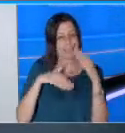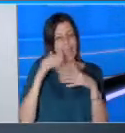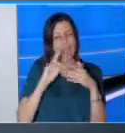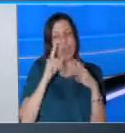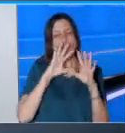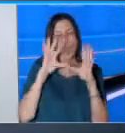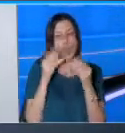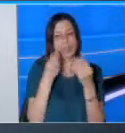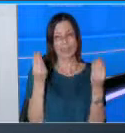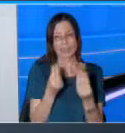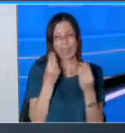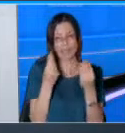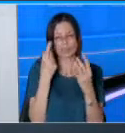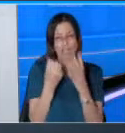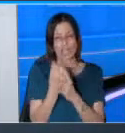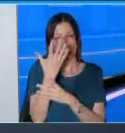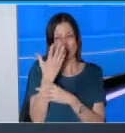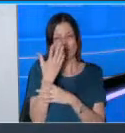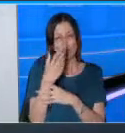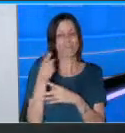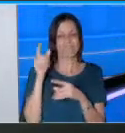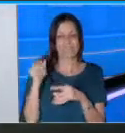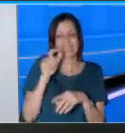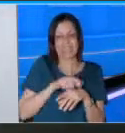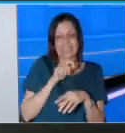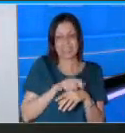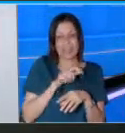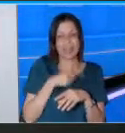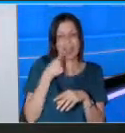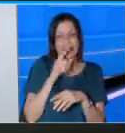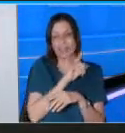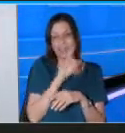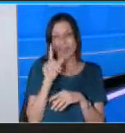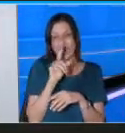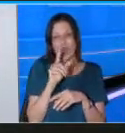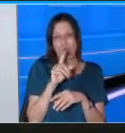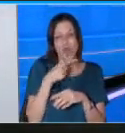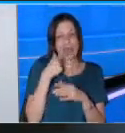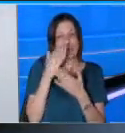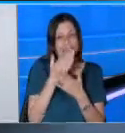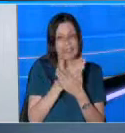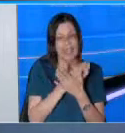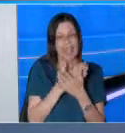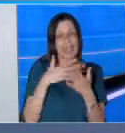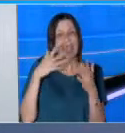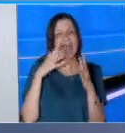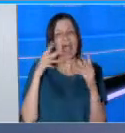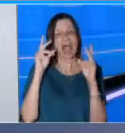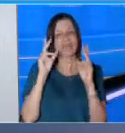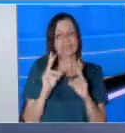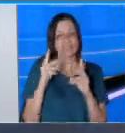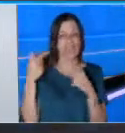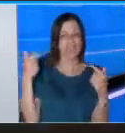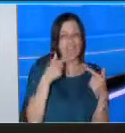לכל הדברים שישקמו להם, ואז השעה להגיד זה, לא להתנות את הפסקת האש. כן. הפסקת האש כרגע